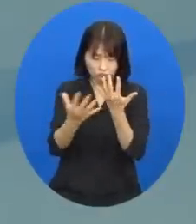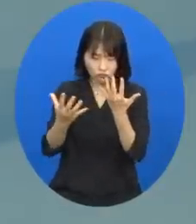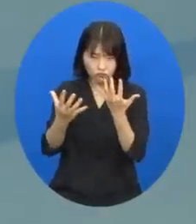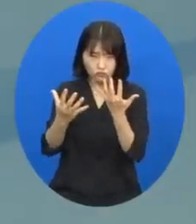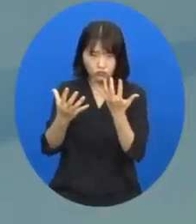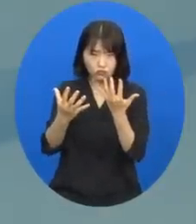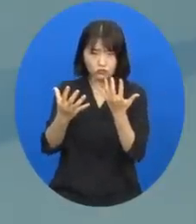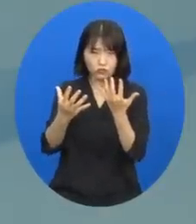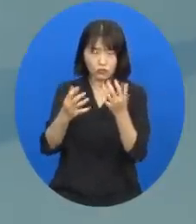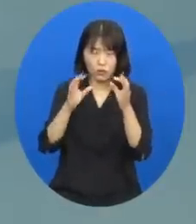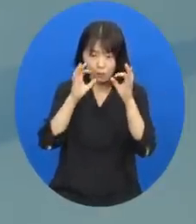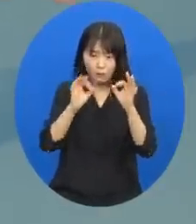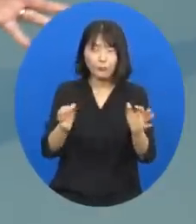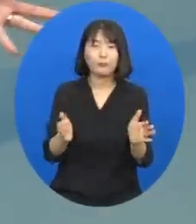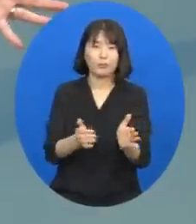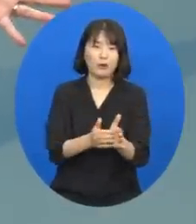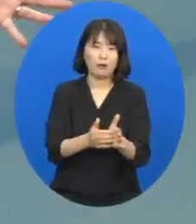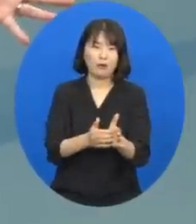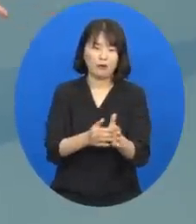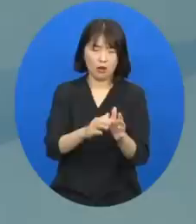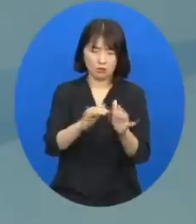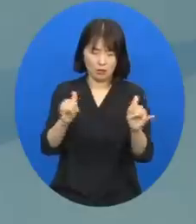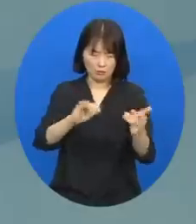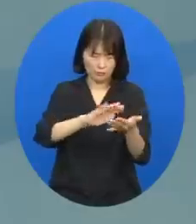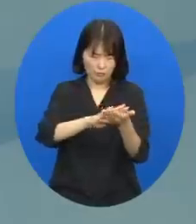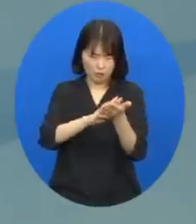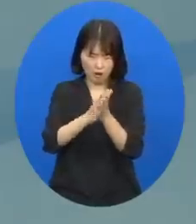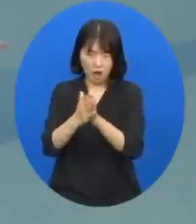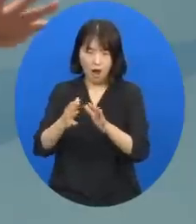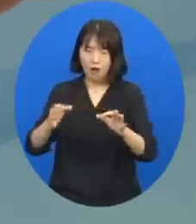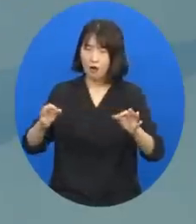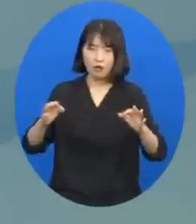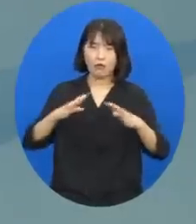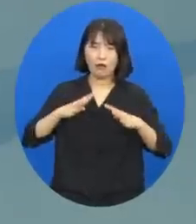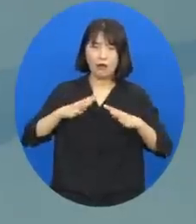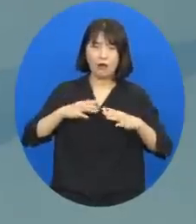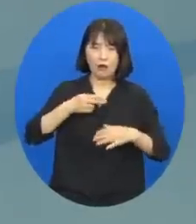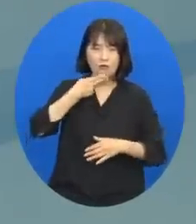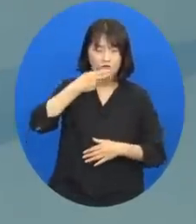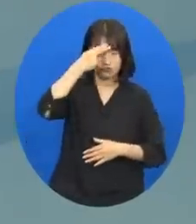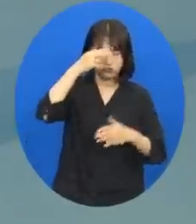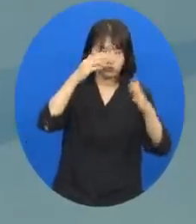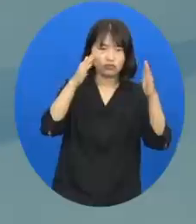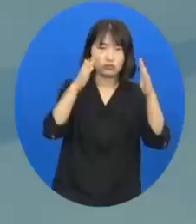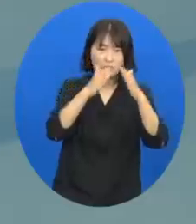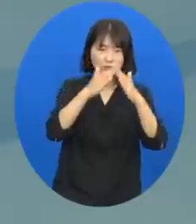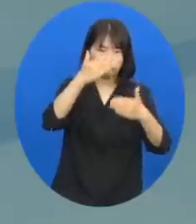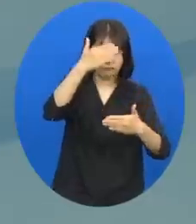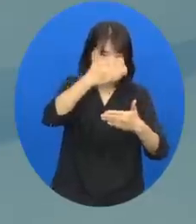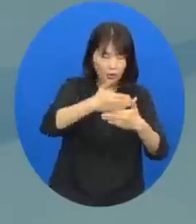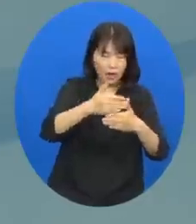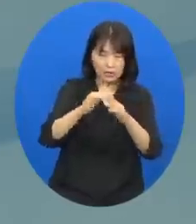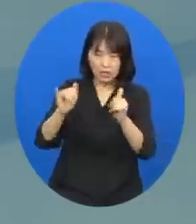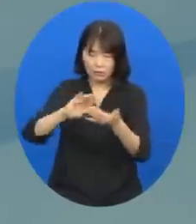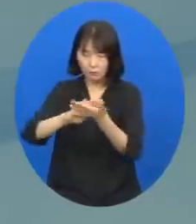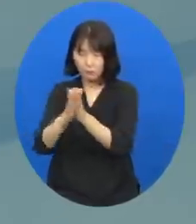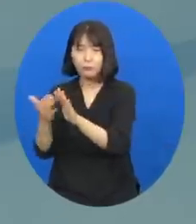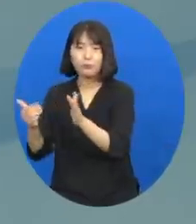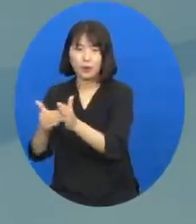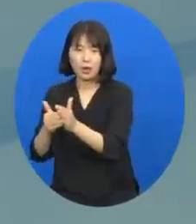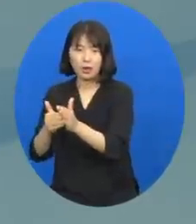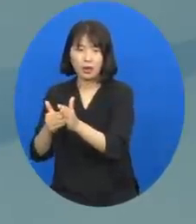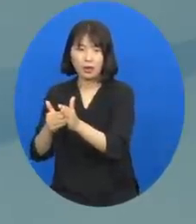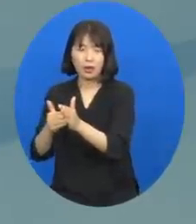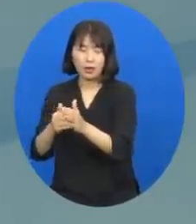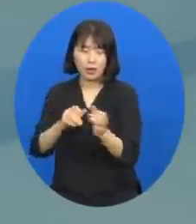놀라 향한 사람들이 변화 하는 것입니다 술집이 문을 닫고 사람들이 변화합니다 그런데 동시에 붕 역사 동침